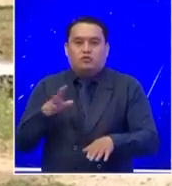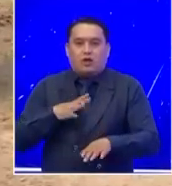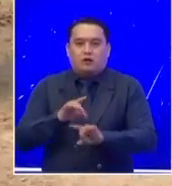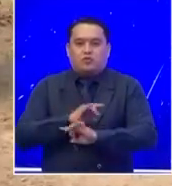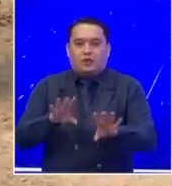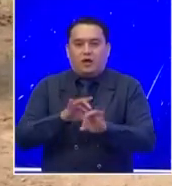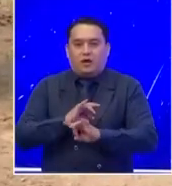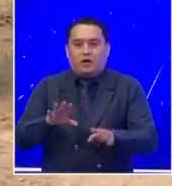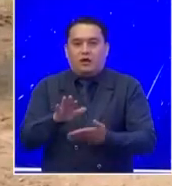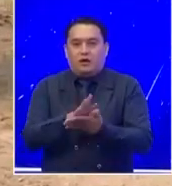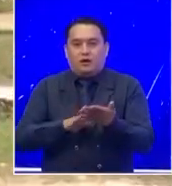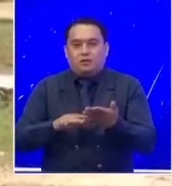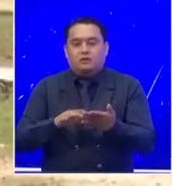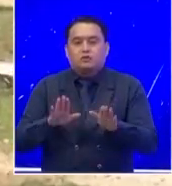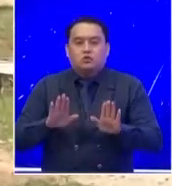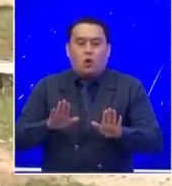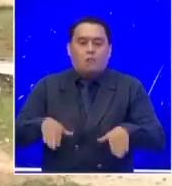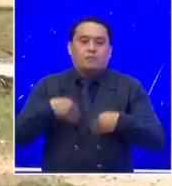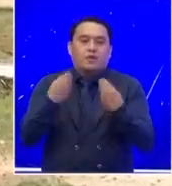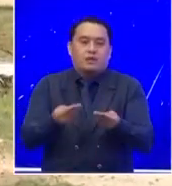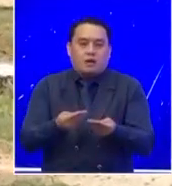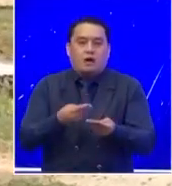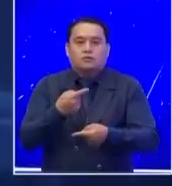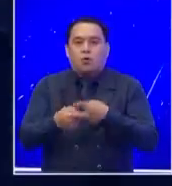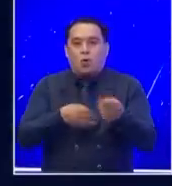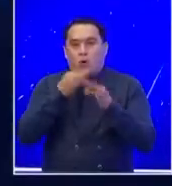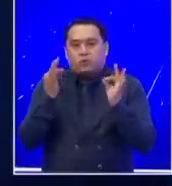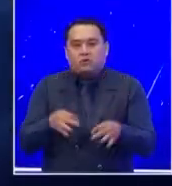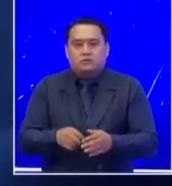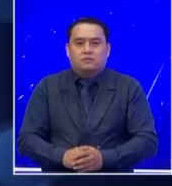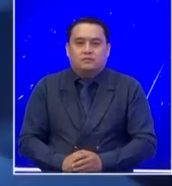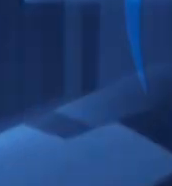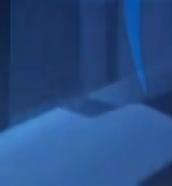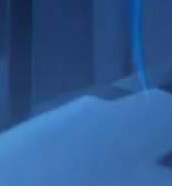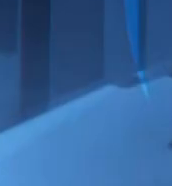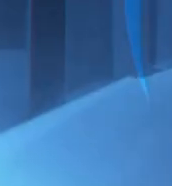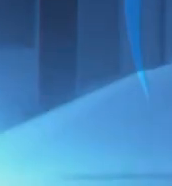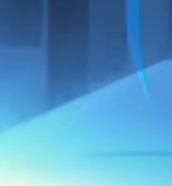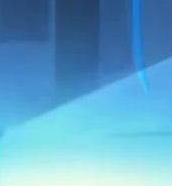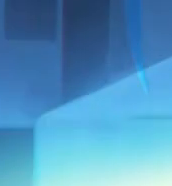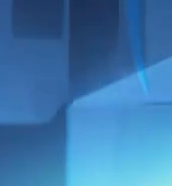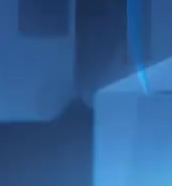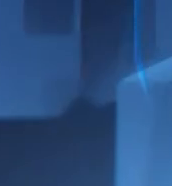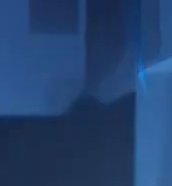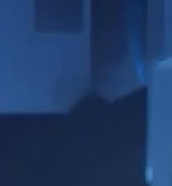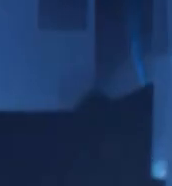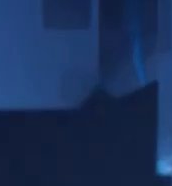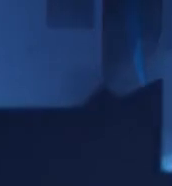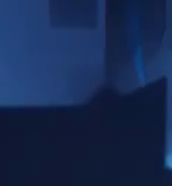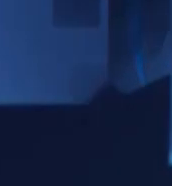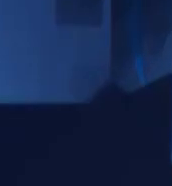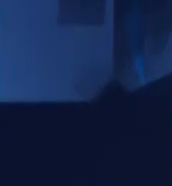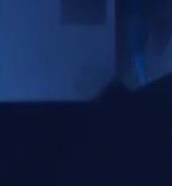практике доказало право не только жить, но и передаваться как положительный опыт. Антон Хатиновский при содействии пресс-службы Департамента полиции Алматинской